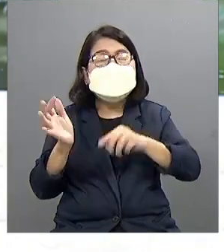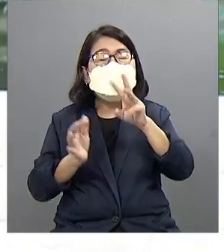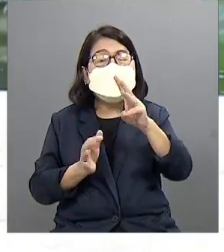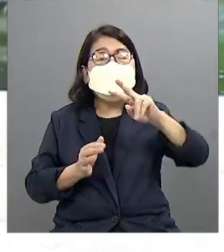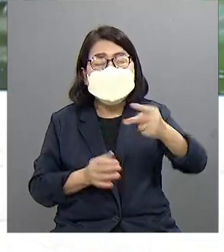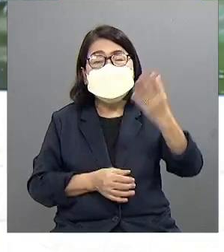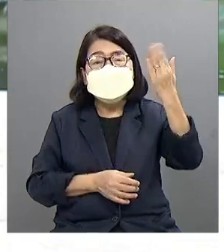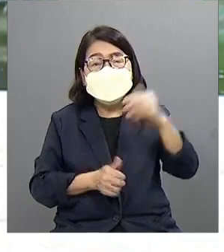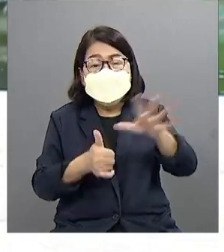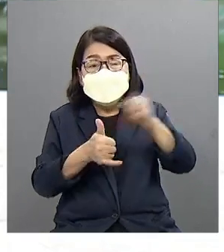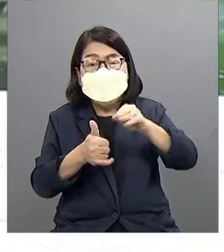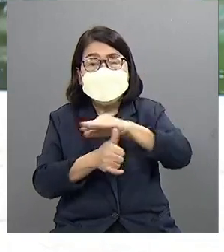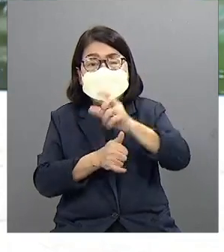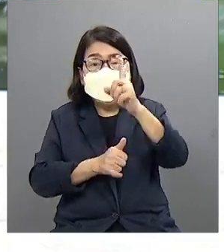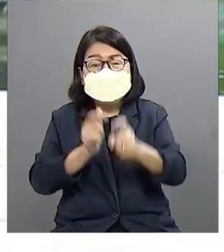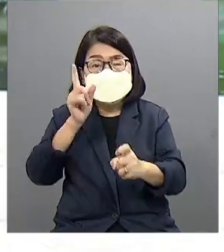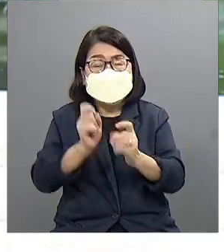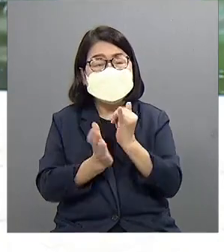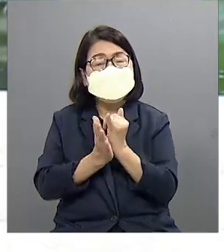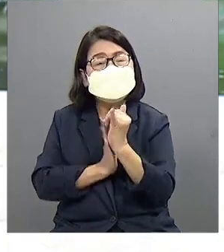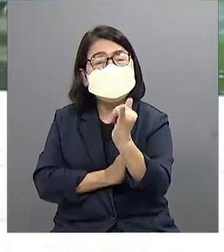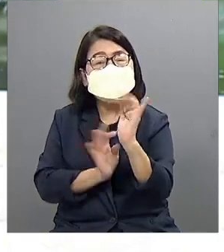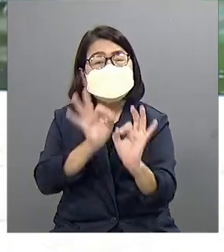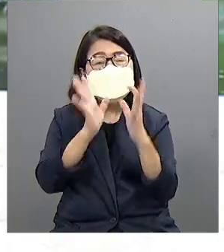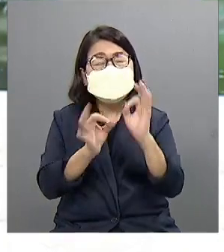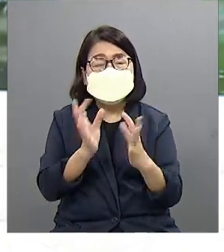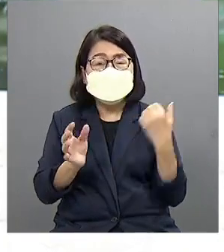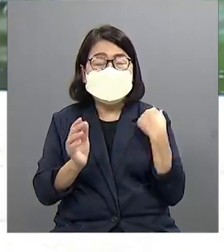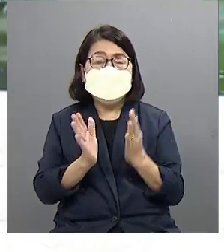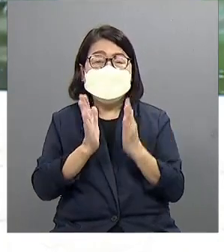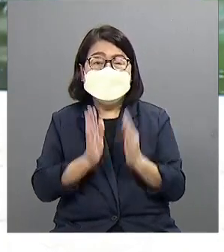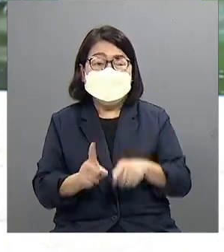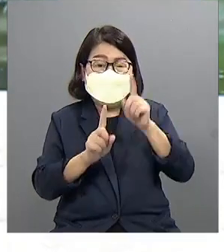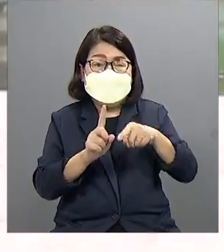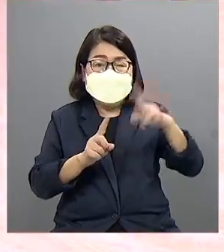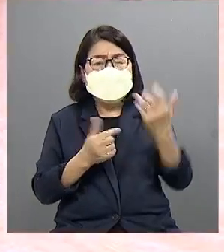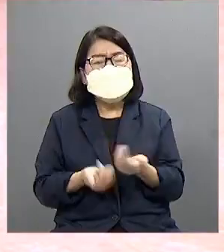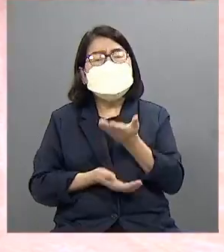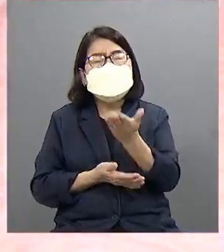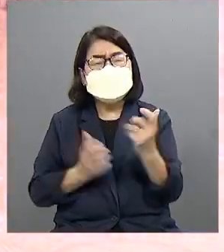ขอรับบริจาคชุด PPE และน้ำมันเผาศพค่ะ